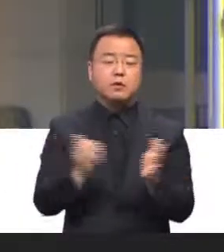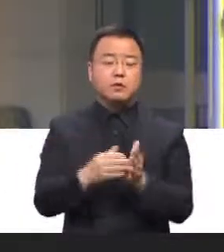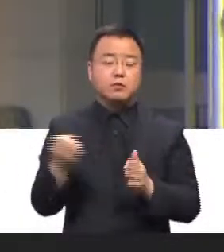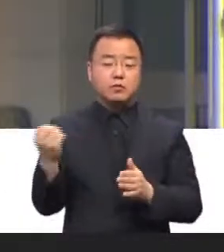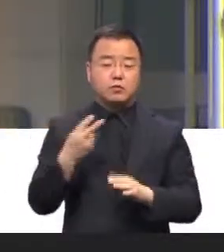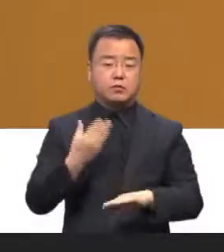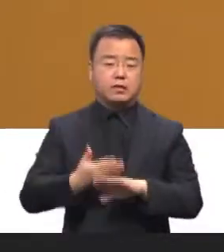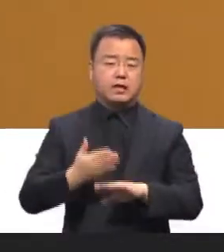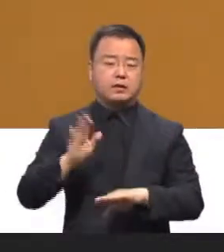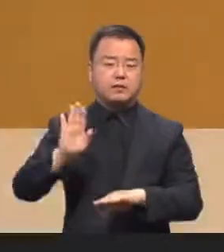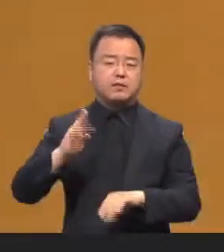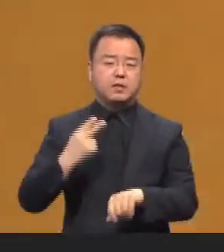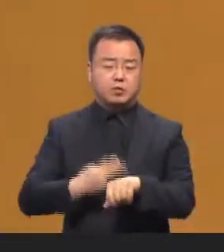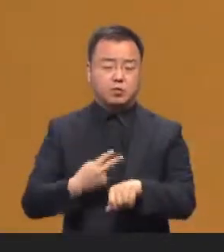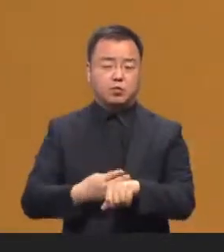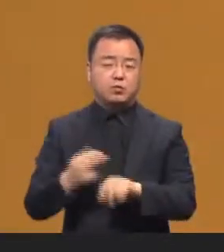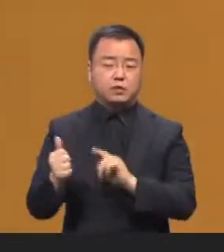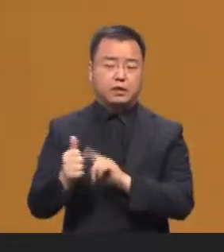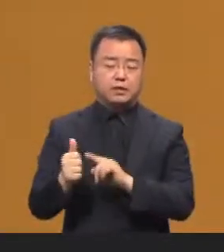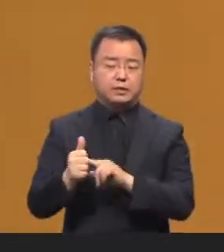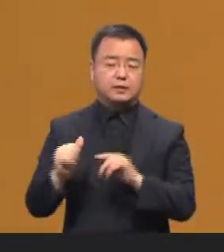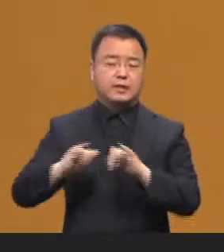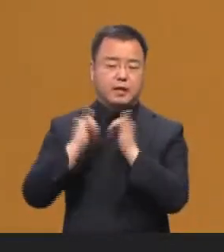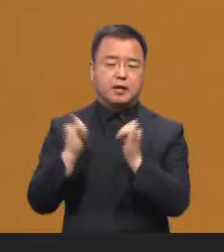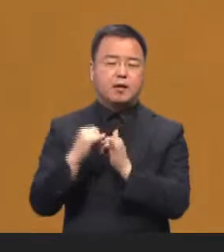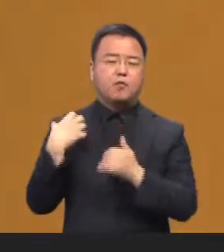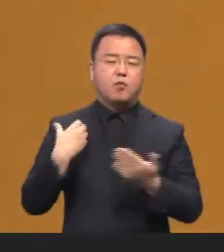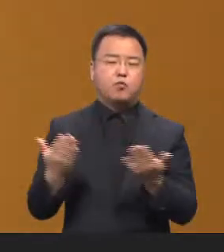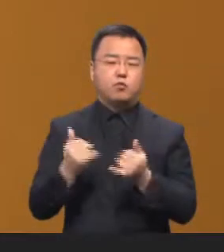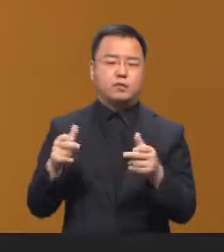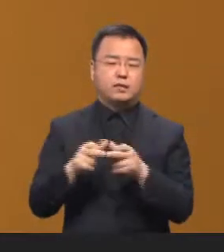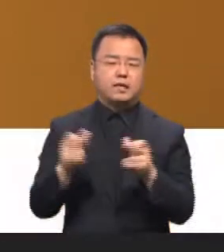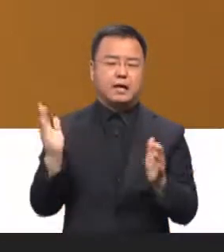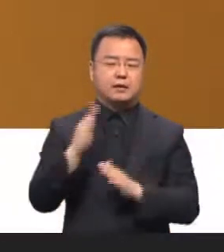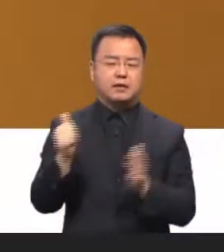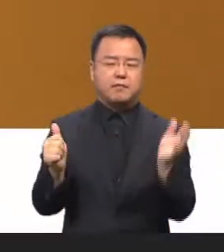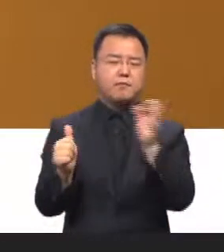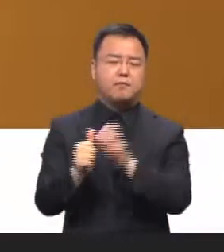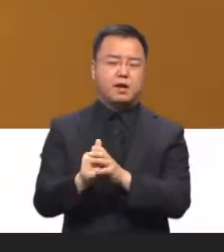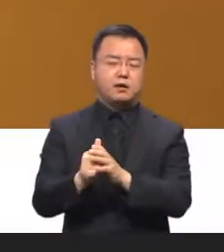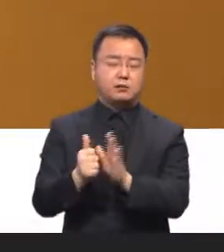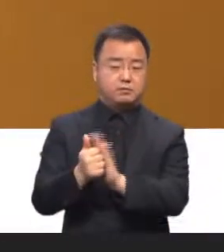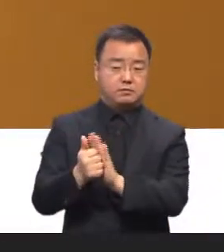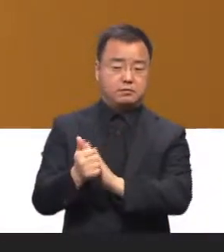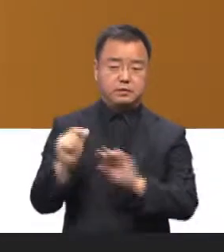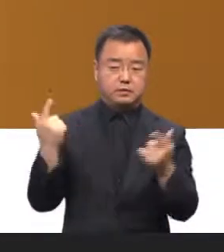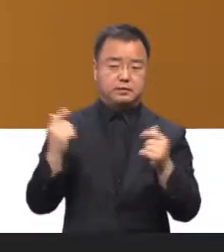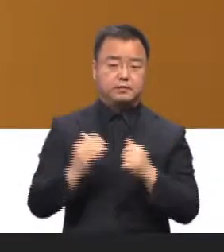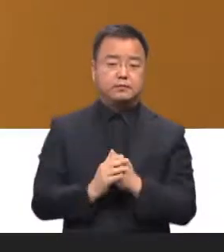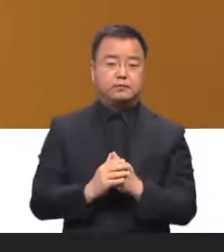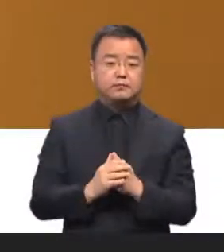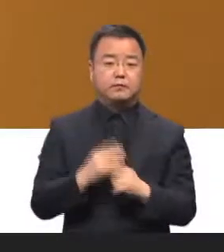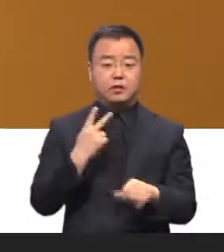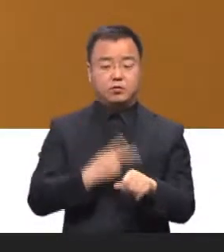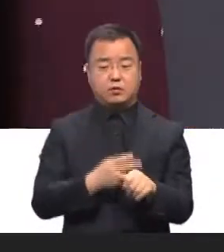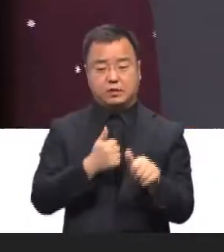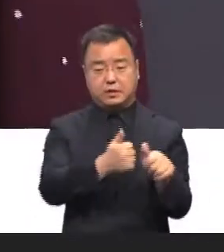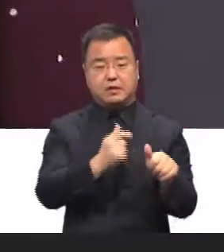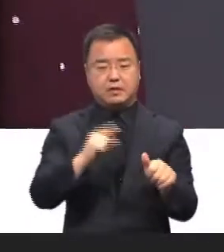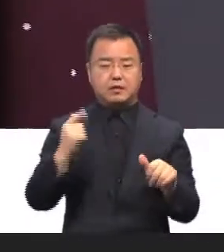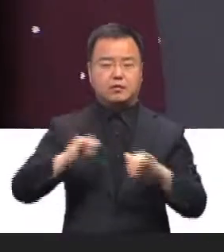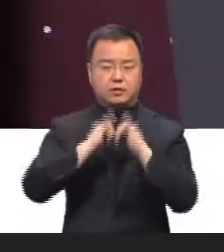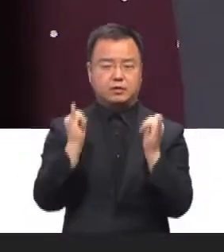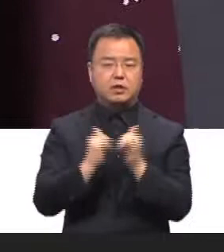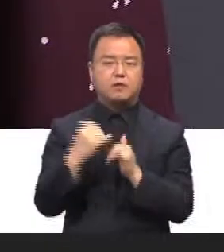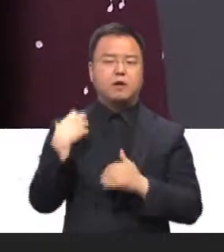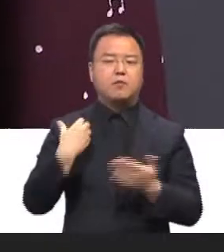맡기고 돌보지 않은 것으로 확인됐습니다. 따라가지도 않았을 뿐더러 이제 요 사회공무원이 따로 이렇게 이제